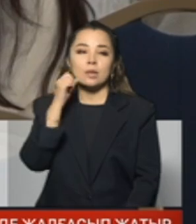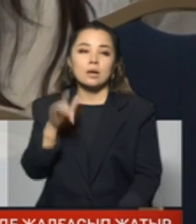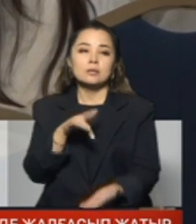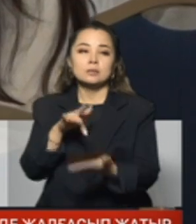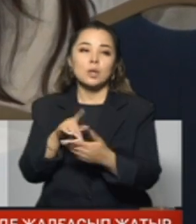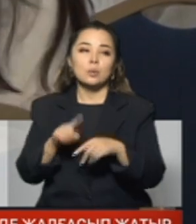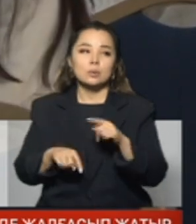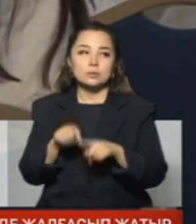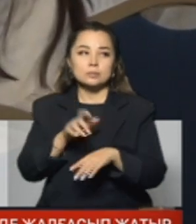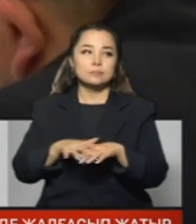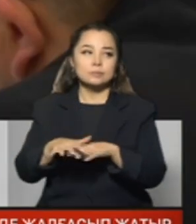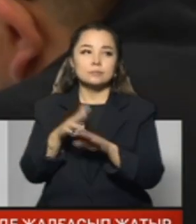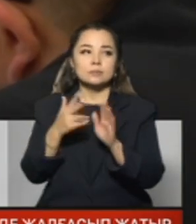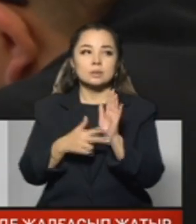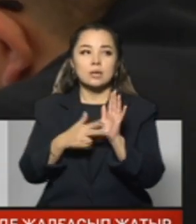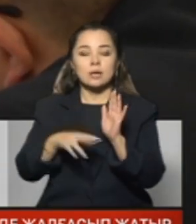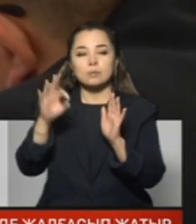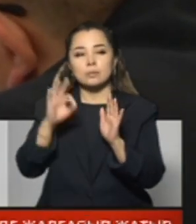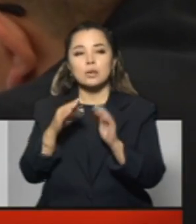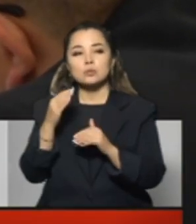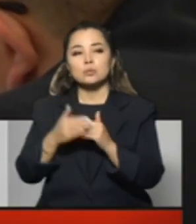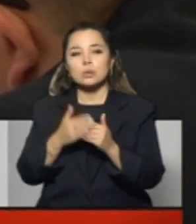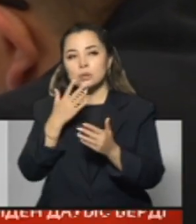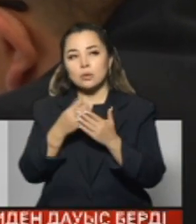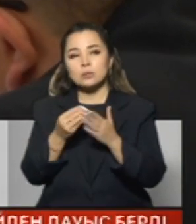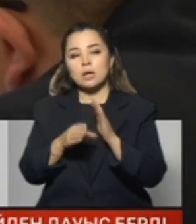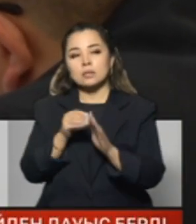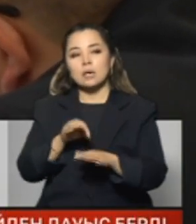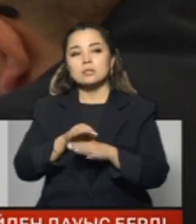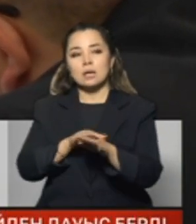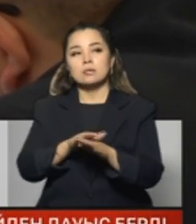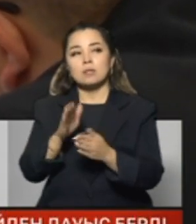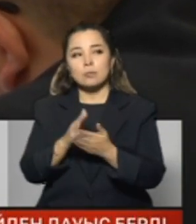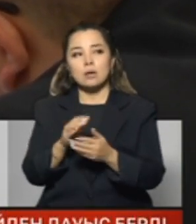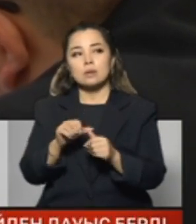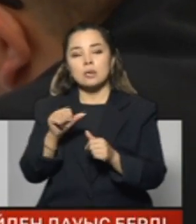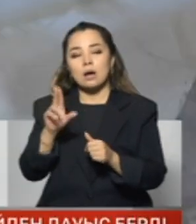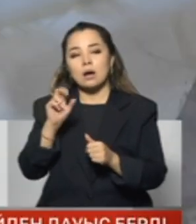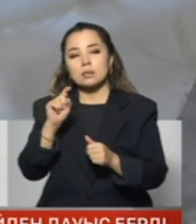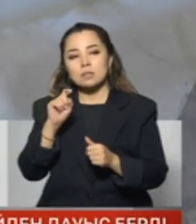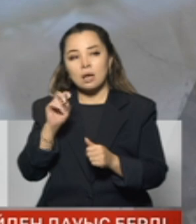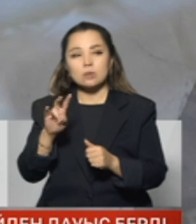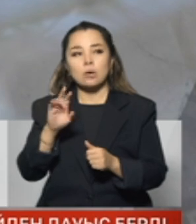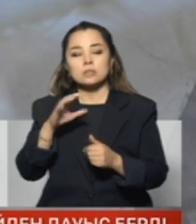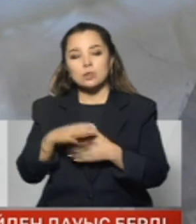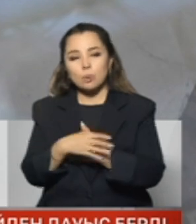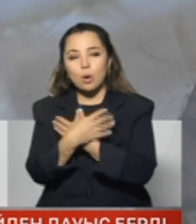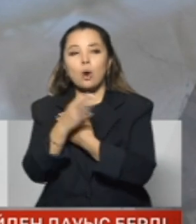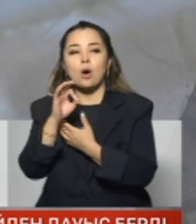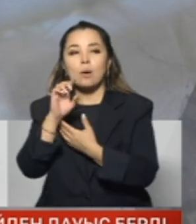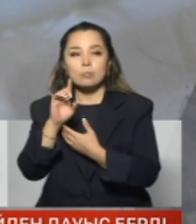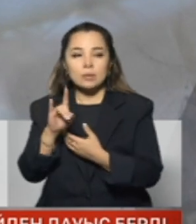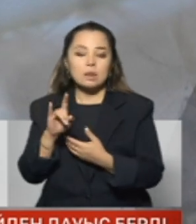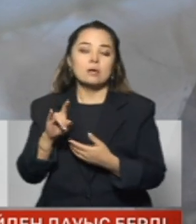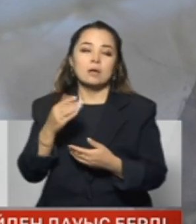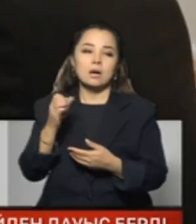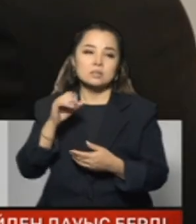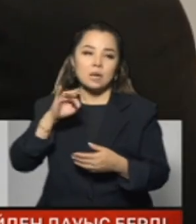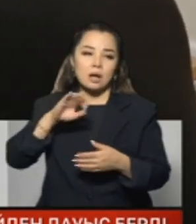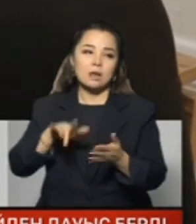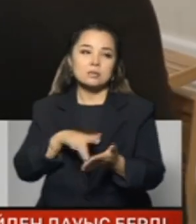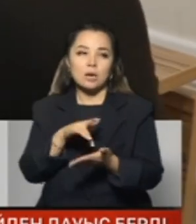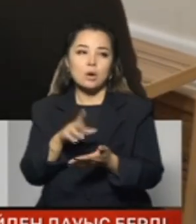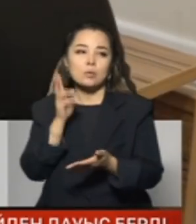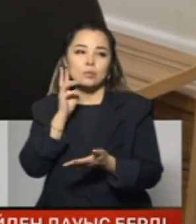жүрген отандастарымыздың 80%-ға жуға өз таңдауын жасады. Одан бөлек Қазан, Санкт-Петербург, Омбы және Астрахань қалаларындағы